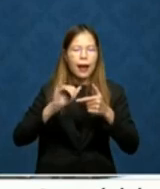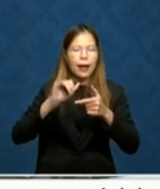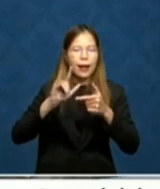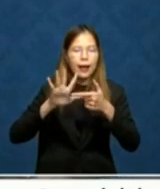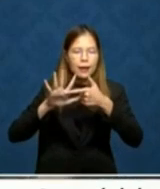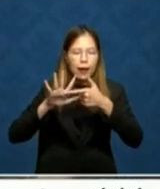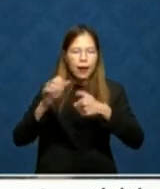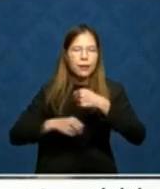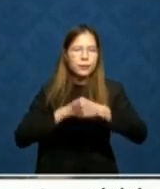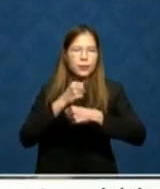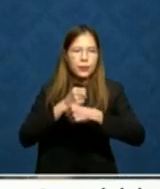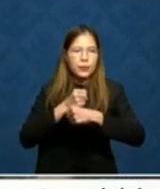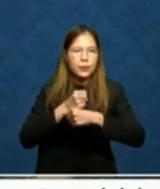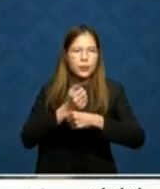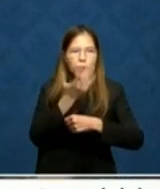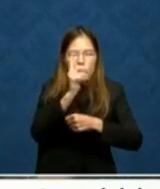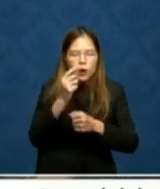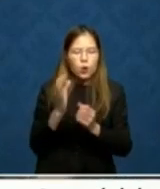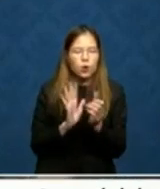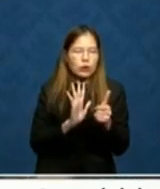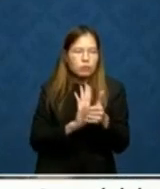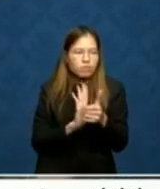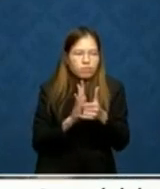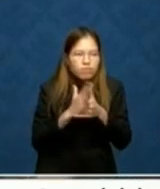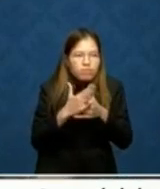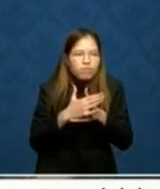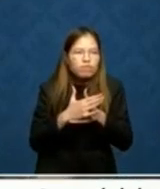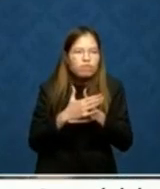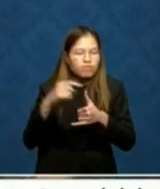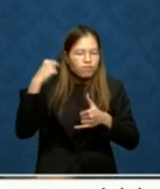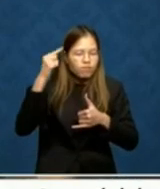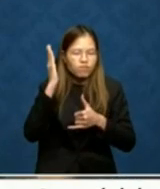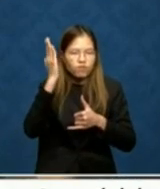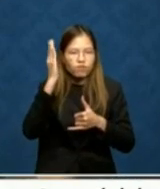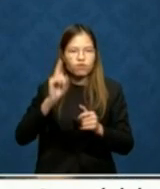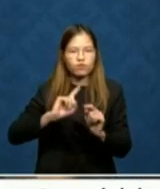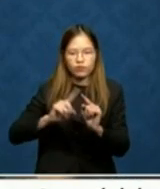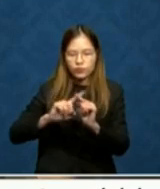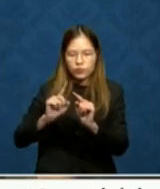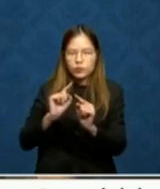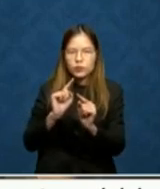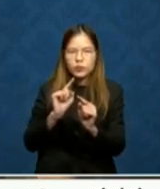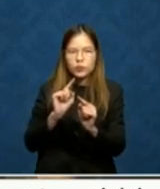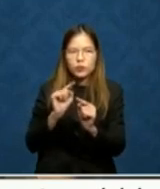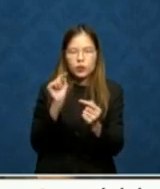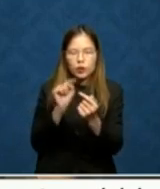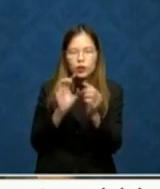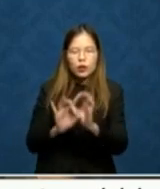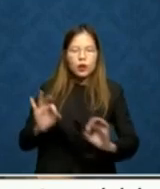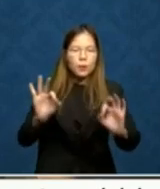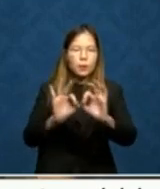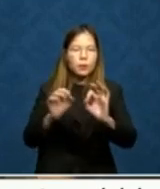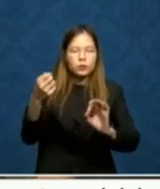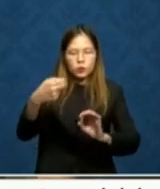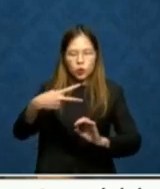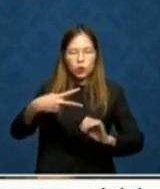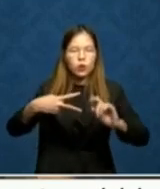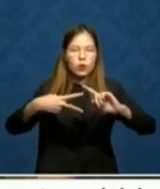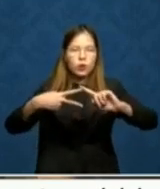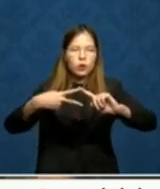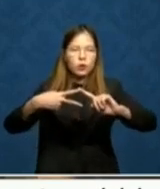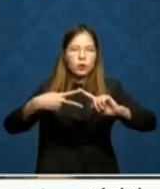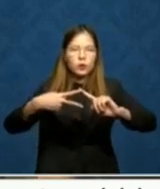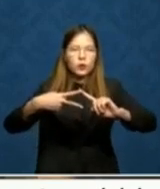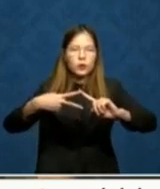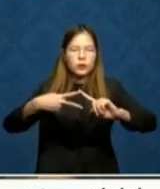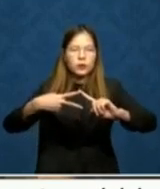พ.ศ.ว่าด้วยการคุกคามทางเพศค่ะซึ่งเรื่องที่ดิฉันจะเน้นนะคะจะเน้นไปที่2ประเด็นก็คือประเด็นที่